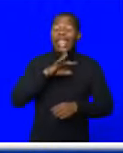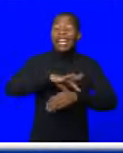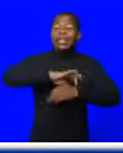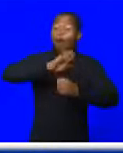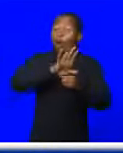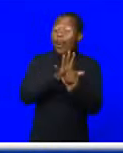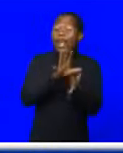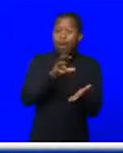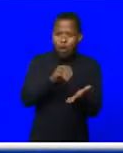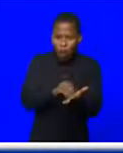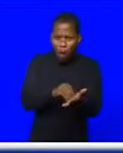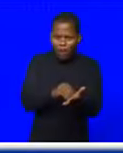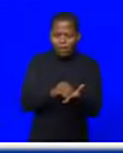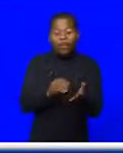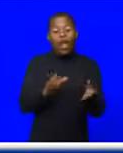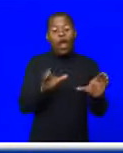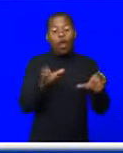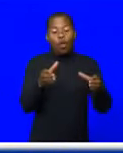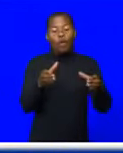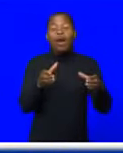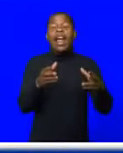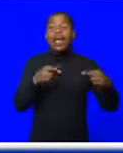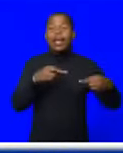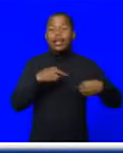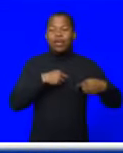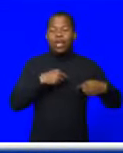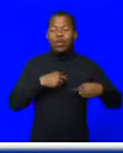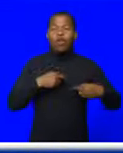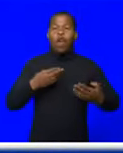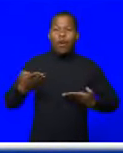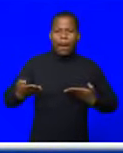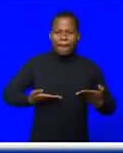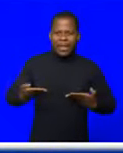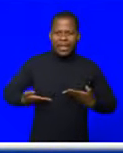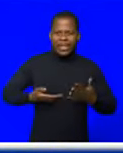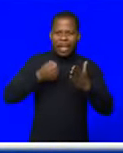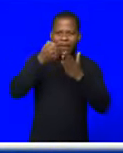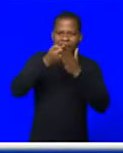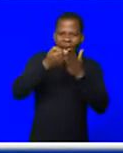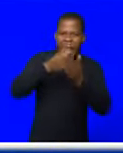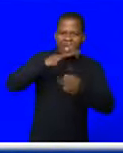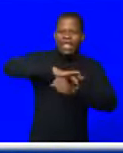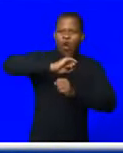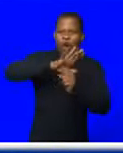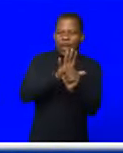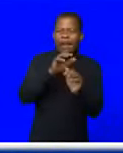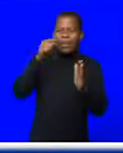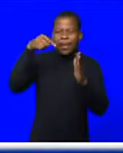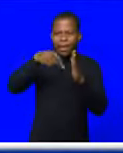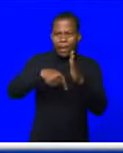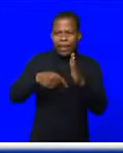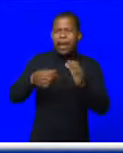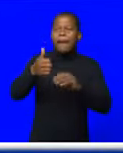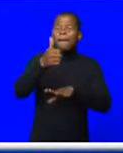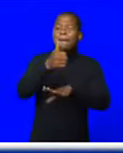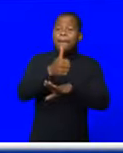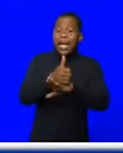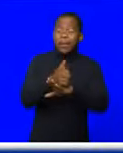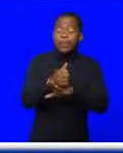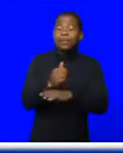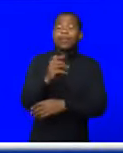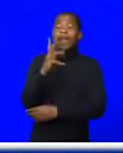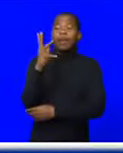kukhulunywe ngilobuke kusebenta kwelibandla lelihlola emabhizinisi esifundzeni saselibonjeni ukuthi ayayilandzela enemigomo